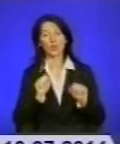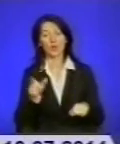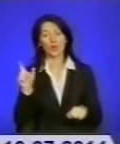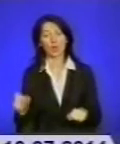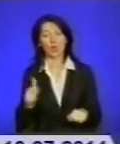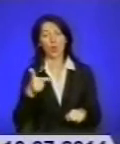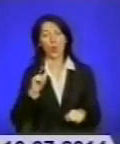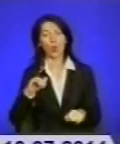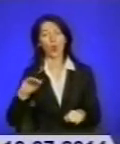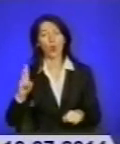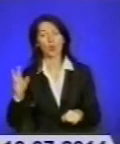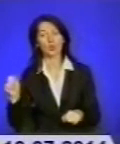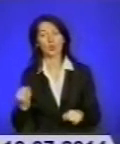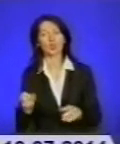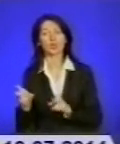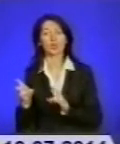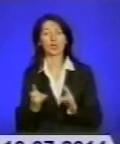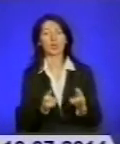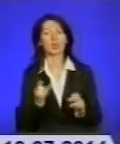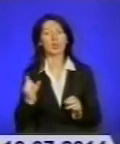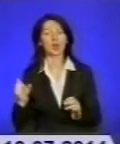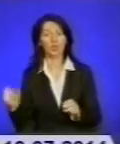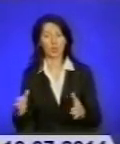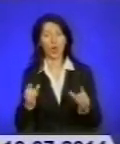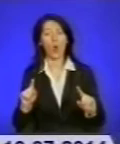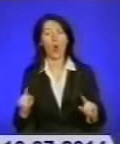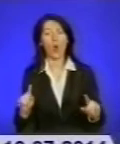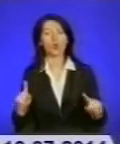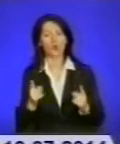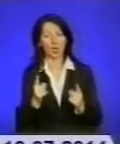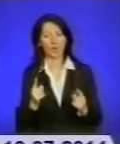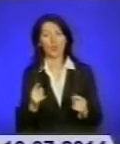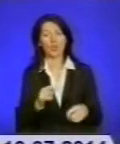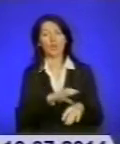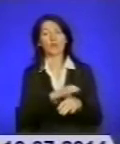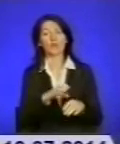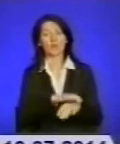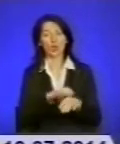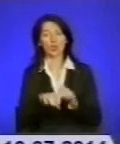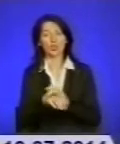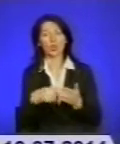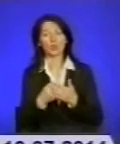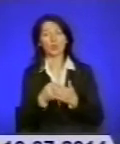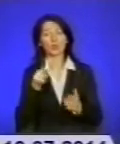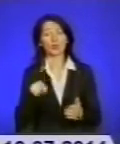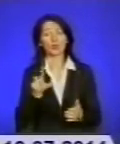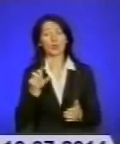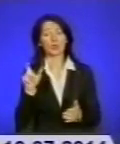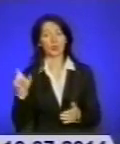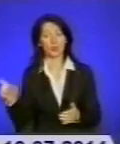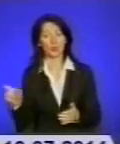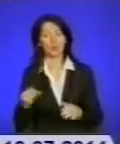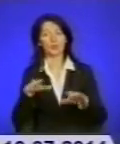Лутковської, терористи утримують у заручниках близько 200-300 чоловік, повідомляє УНІАН. Захопити